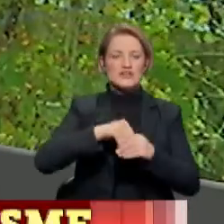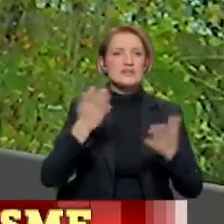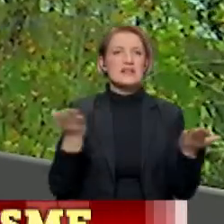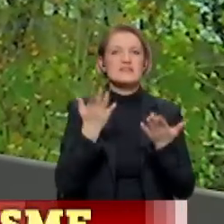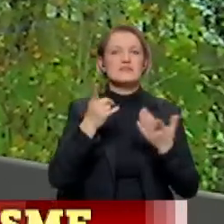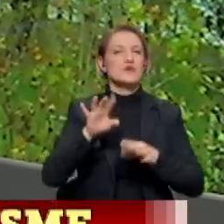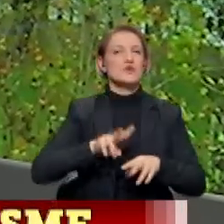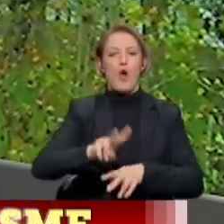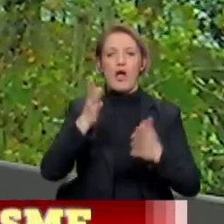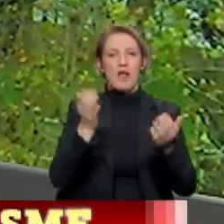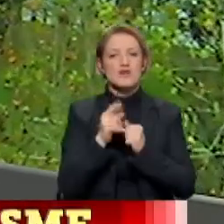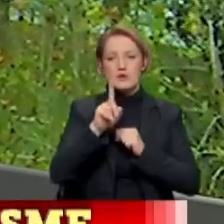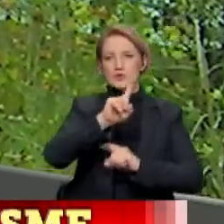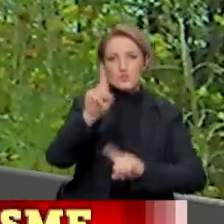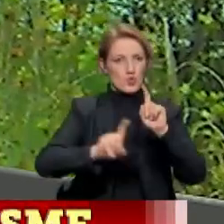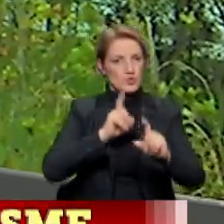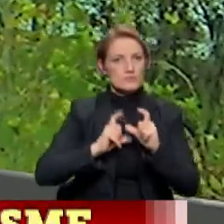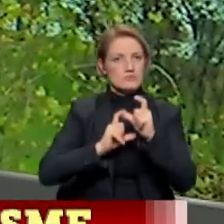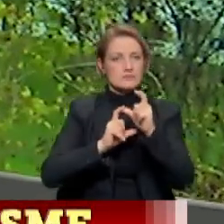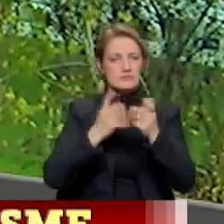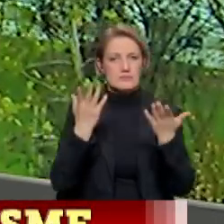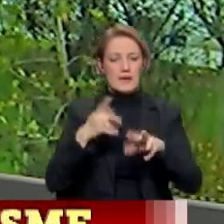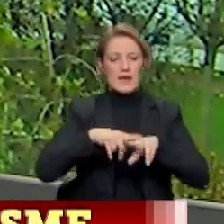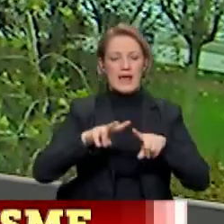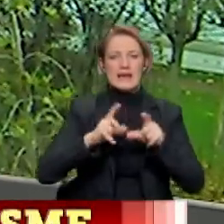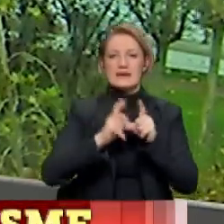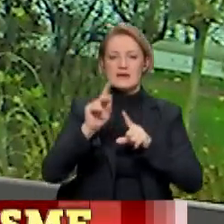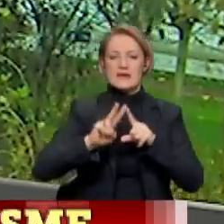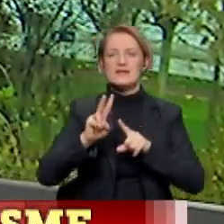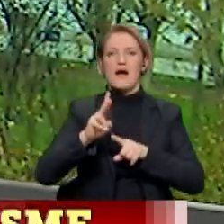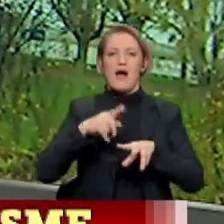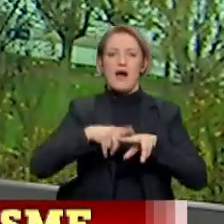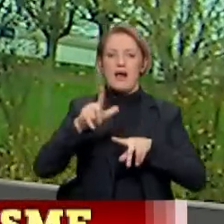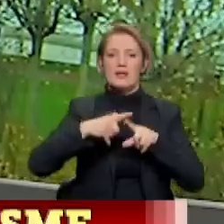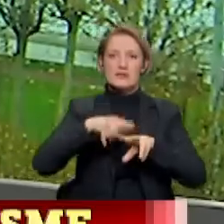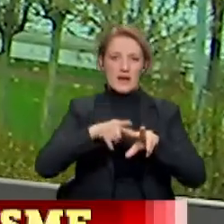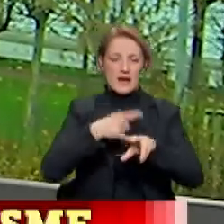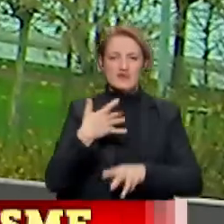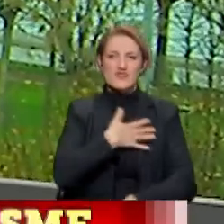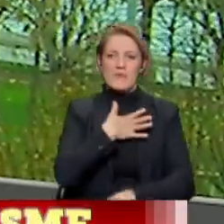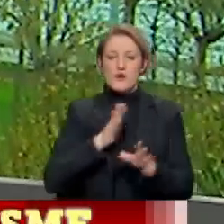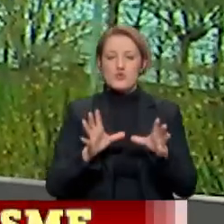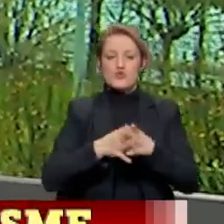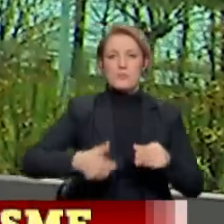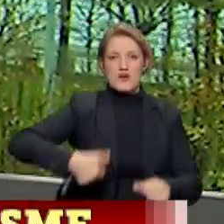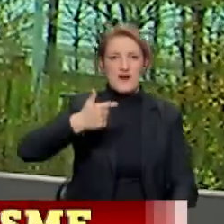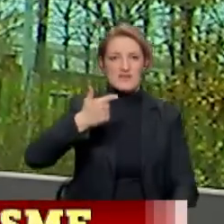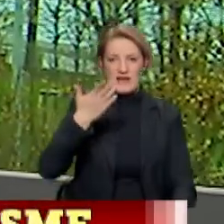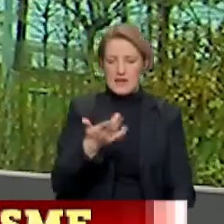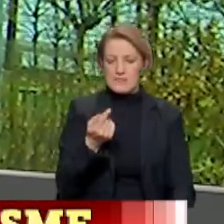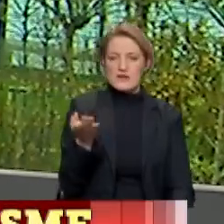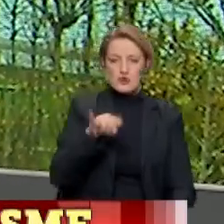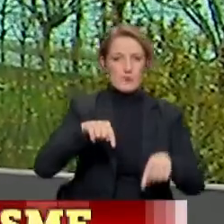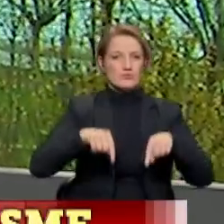nasıl şekillenecek sorularımız olacak. Engin Altay, CHP Grup Başkan Vekili az sonra yanımızda, ekranlarınızda